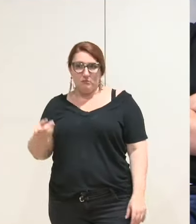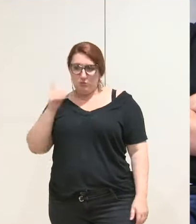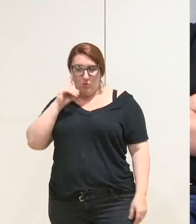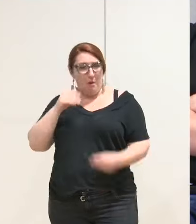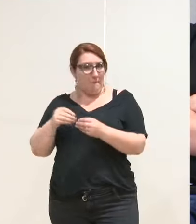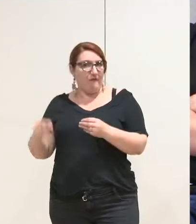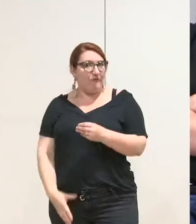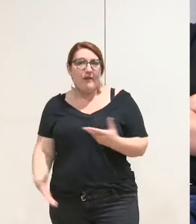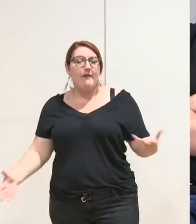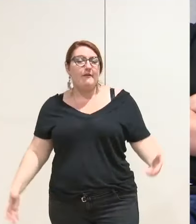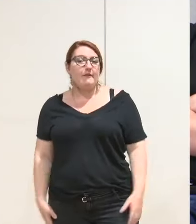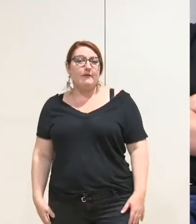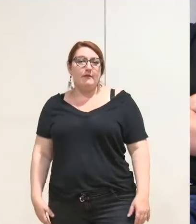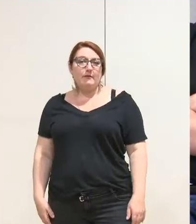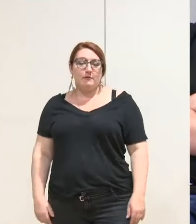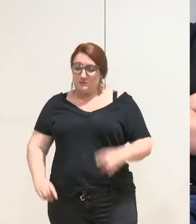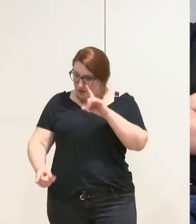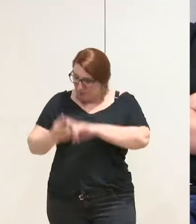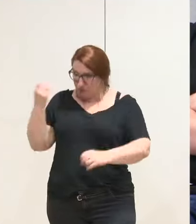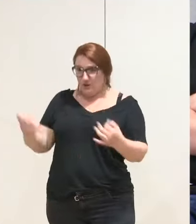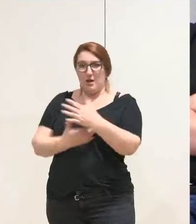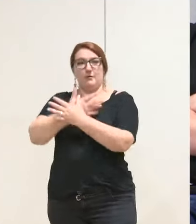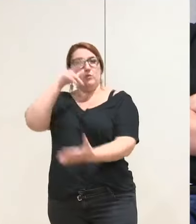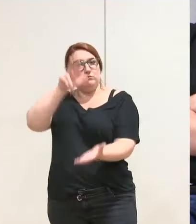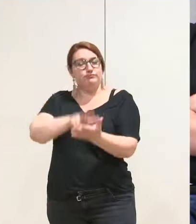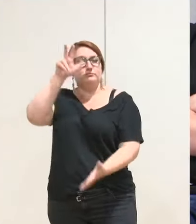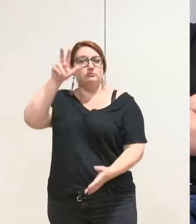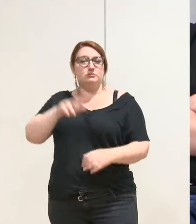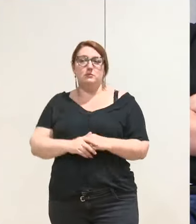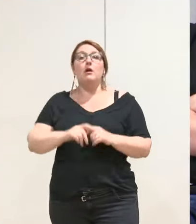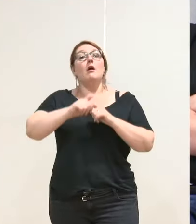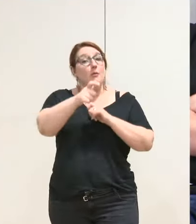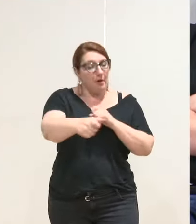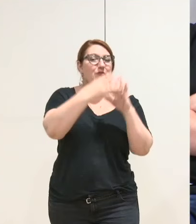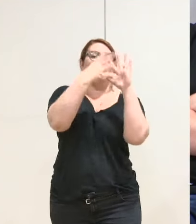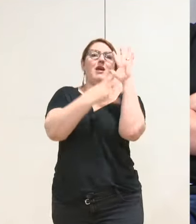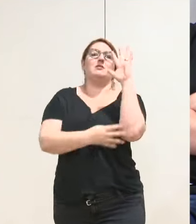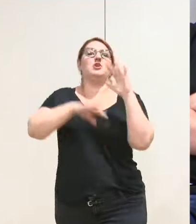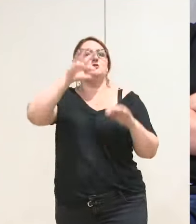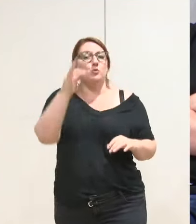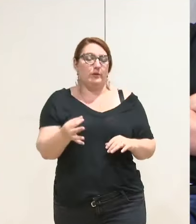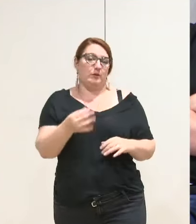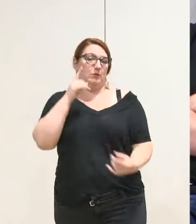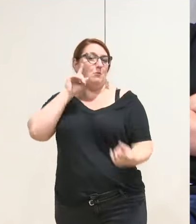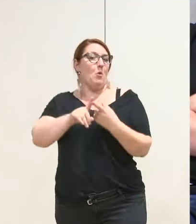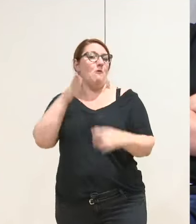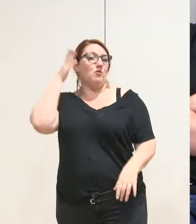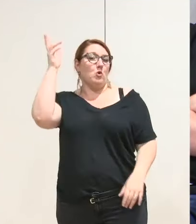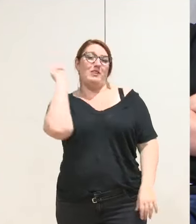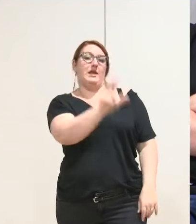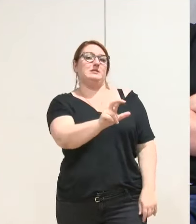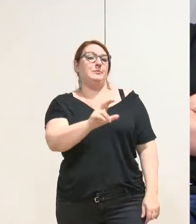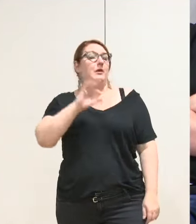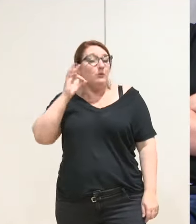n'ayant pas acté l'intérêt métropolitain avant même d'ouvrir le cahier des charges pour une future DSP et